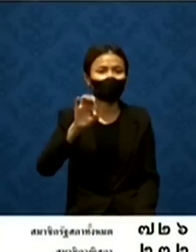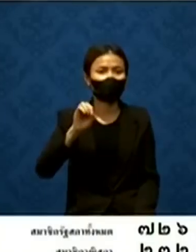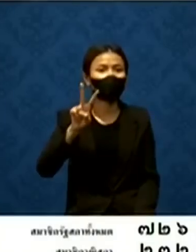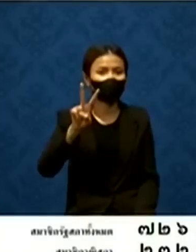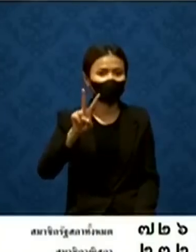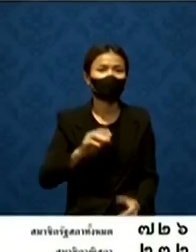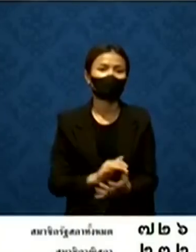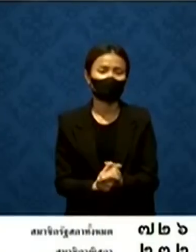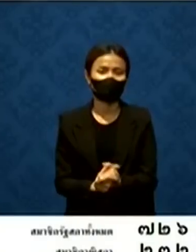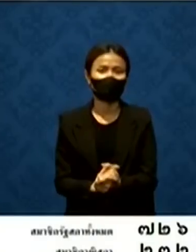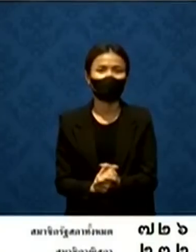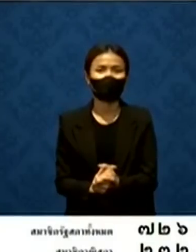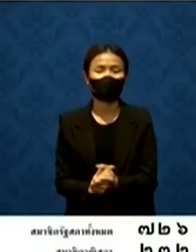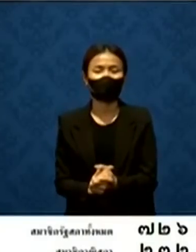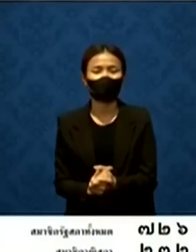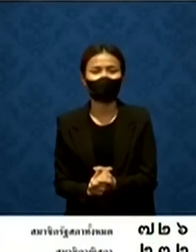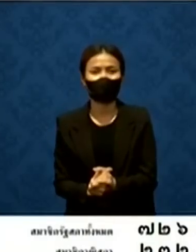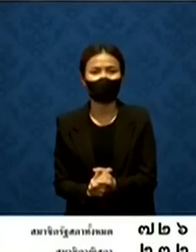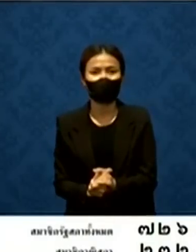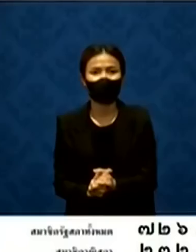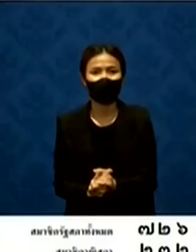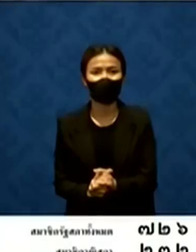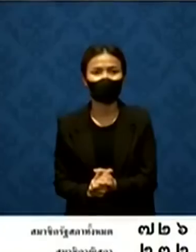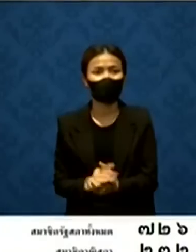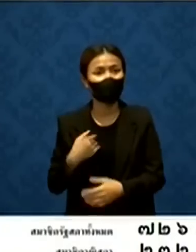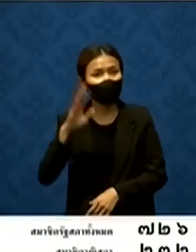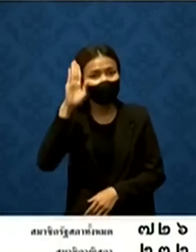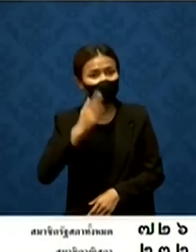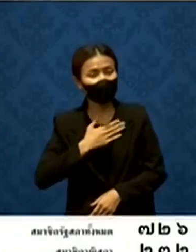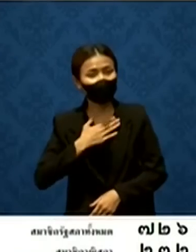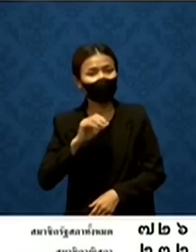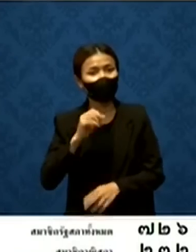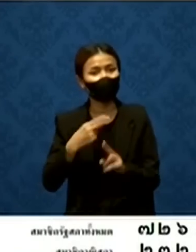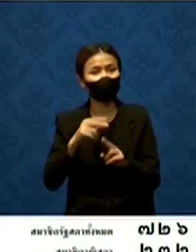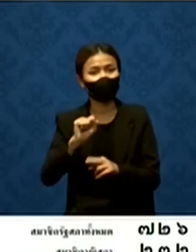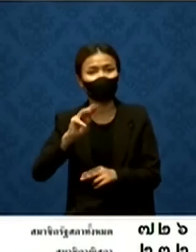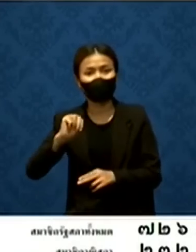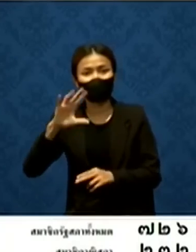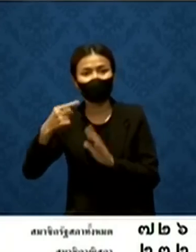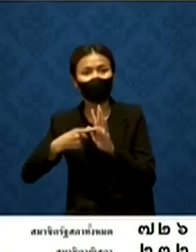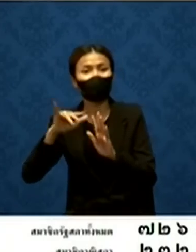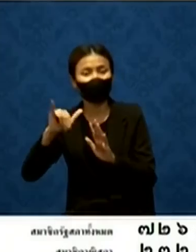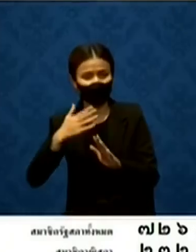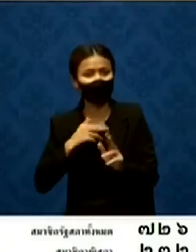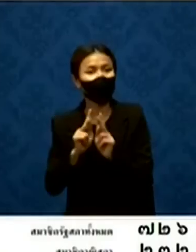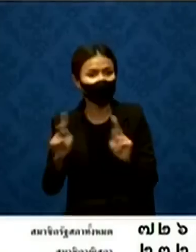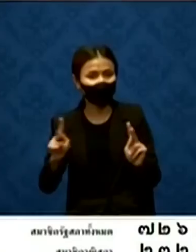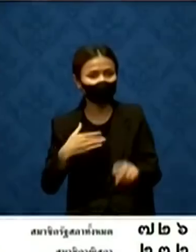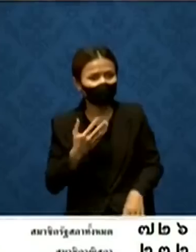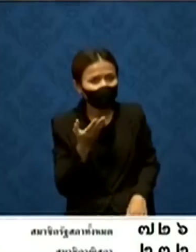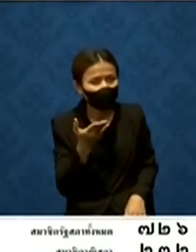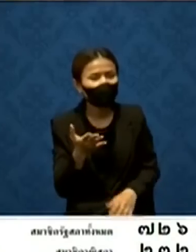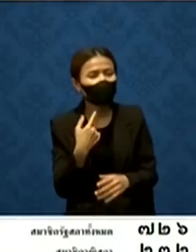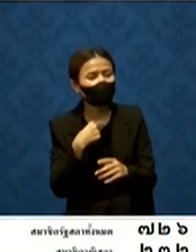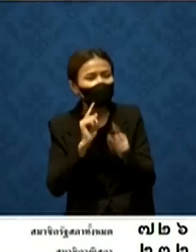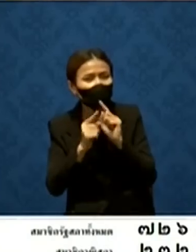ไม่ได้ร่วมโหวตส่วนพรรคประชาชาติพรรคเพื่อชาติก็เห็นด้วยกับมาติการเสียงข้างมากที่หารด้วย100เช่นเดียวกันค่ะ ครับก